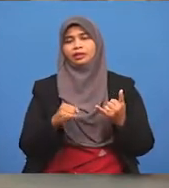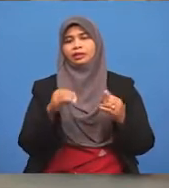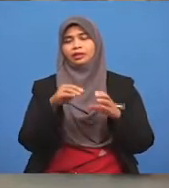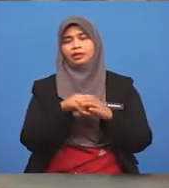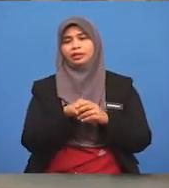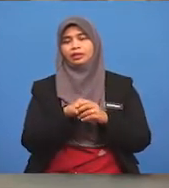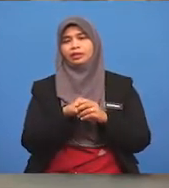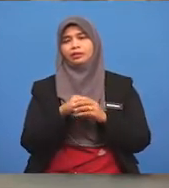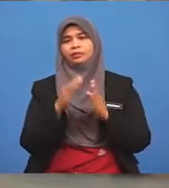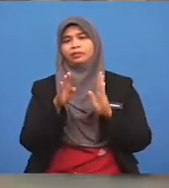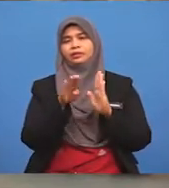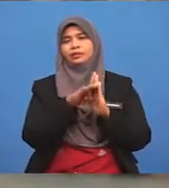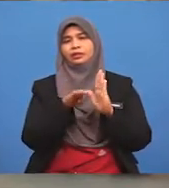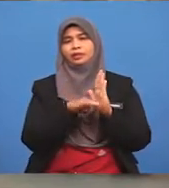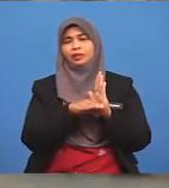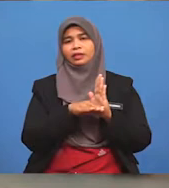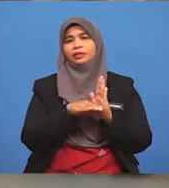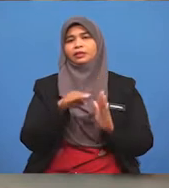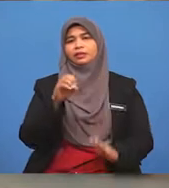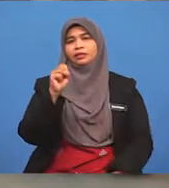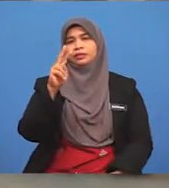senarai kitab Sunan As-Sittah.